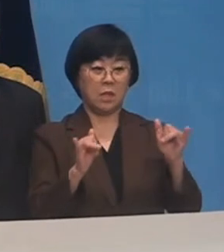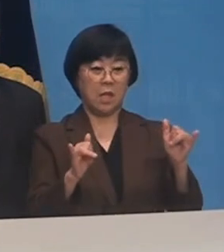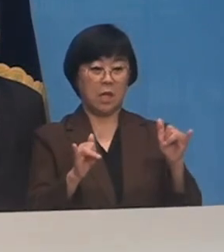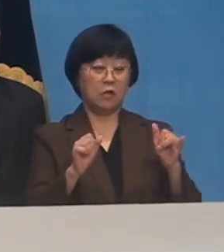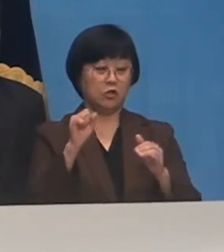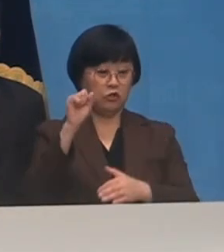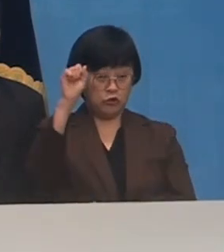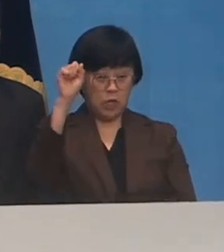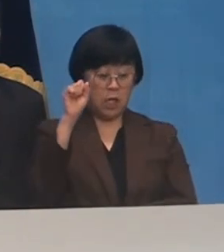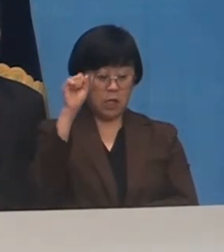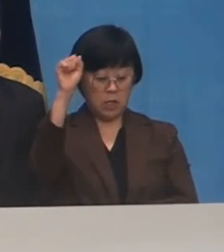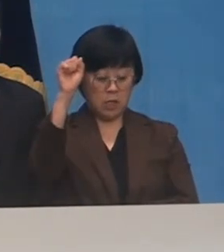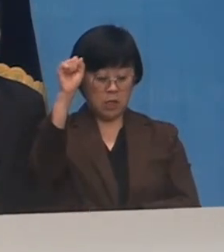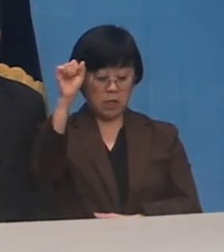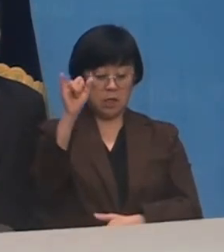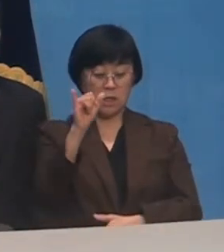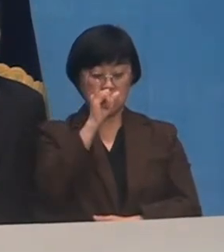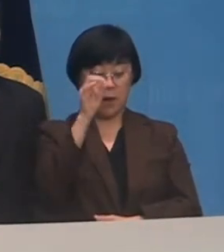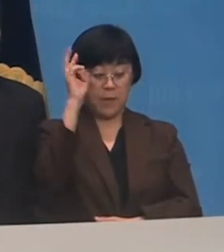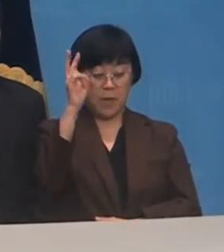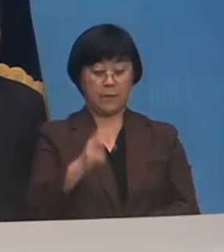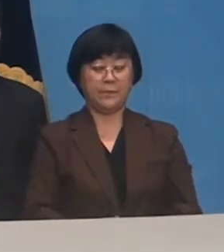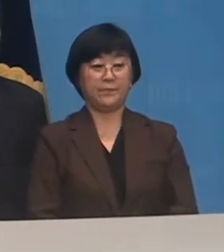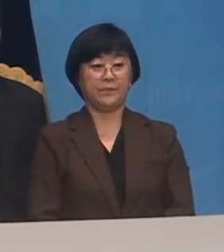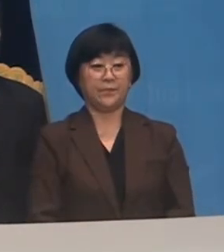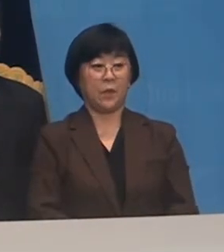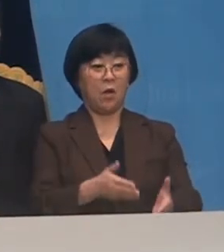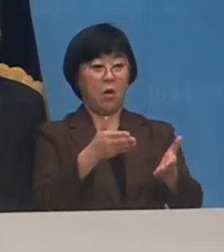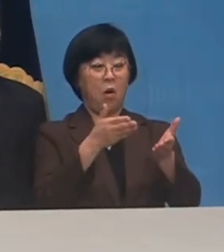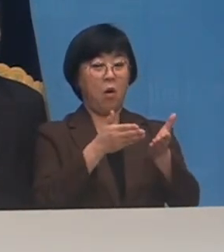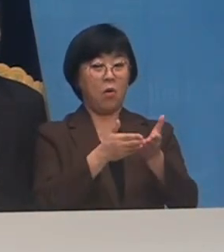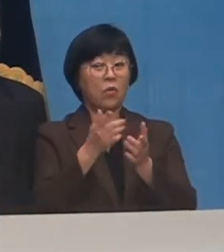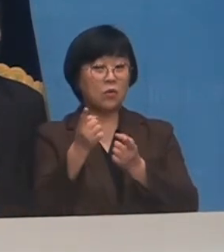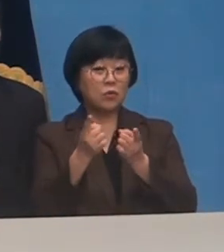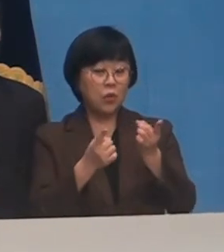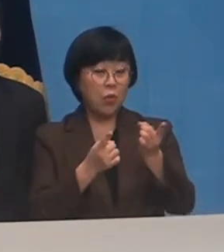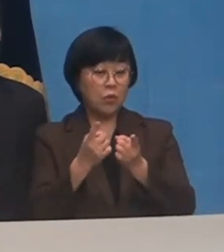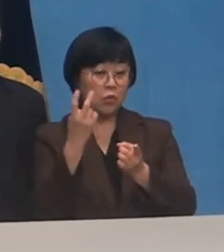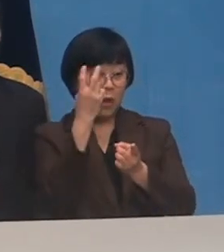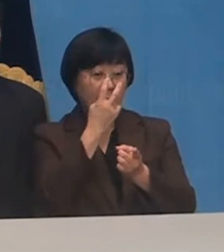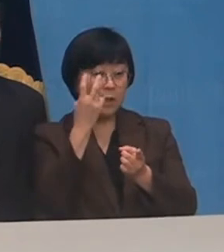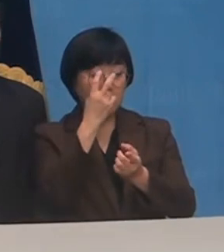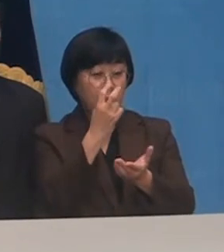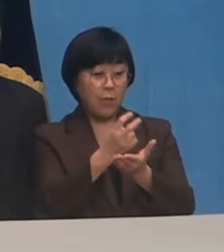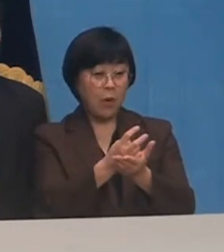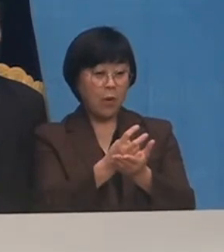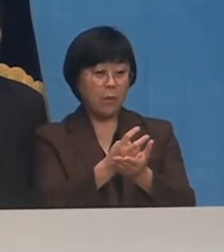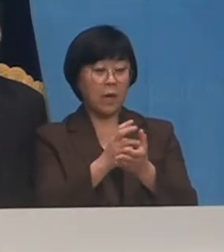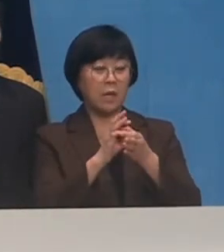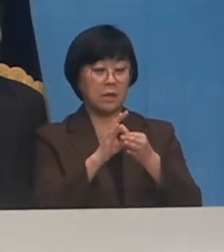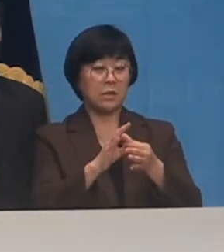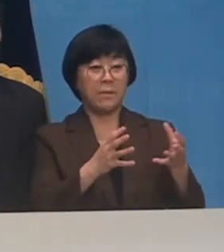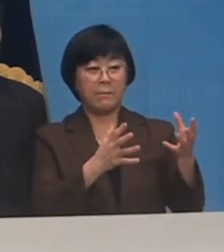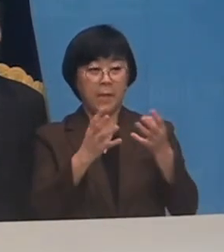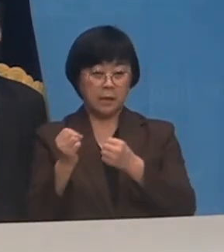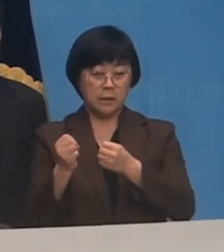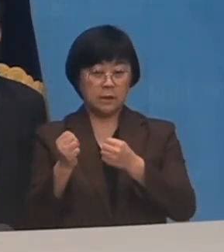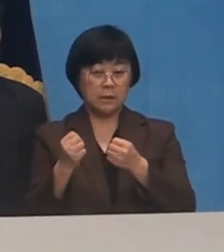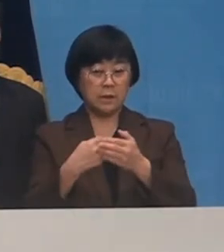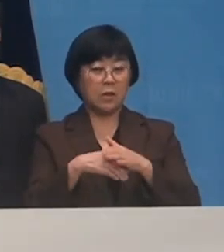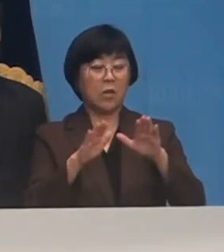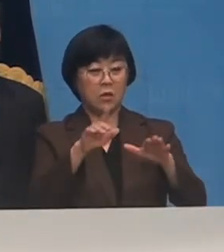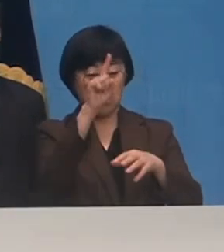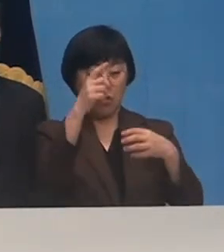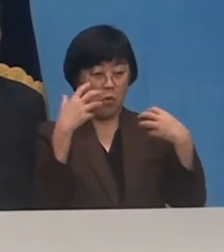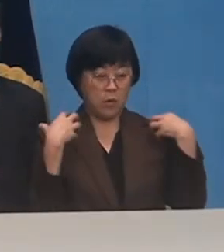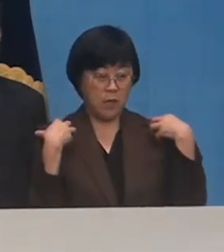그런 투쟁이 다시 한번 벌어질 것입니다. 언론중재법 관련해서 이미 언론은 많은 현 정권에